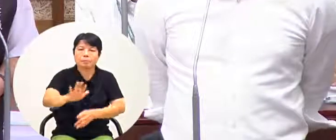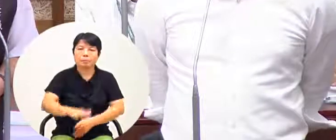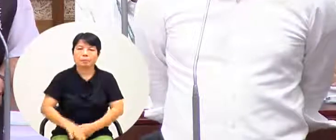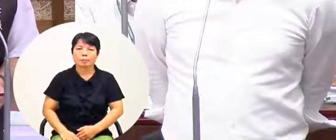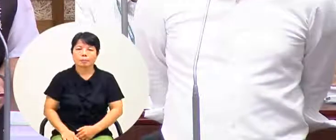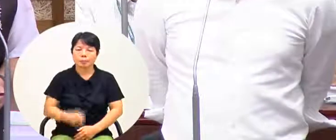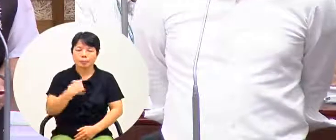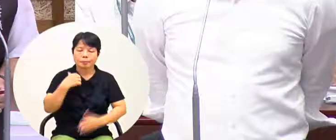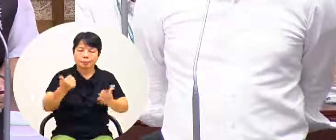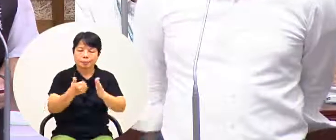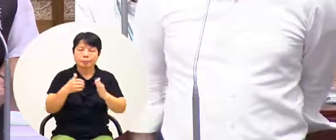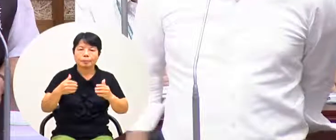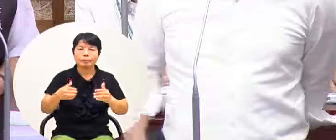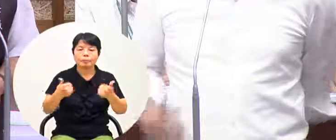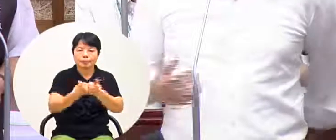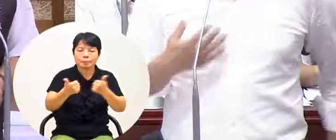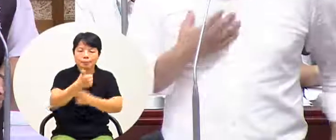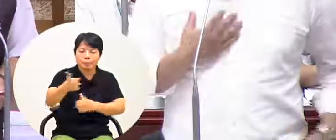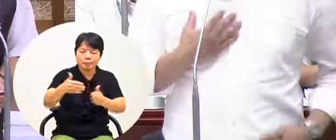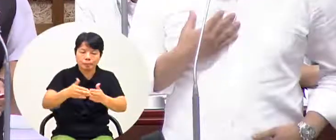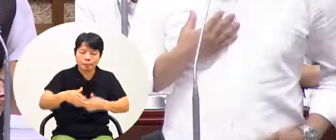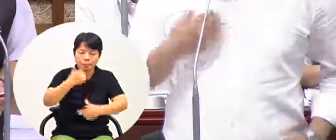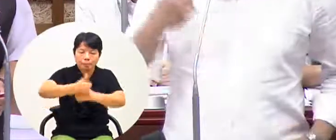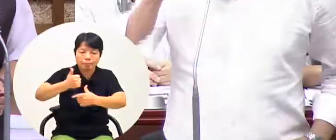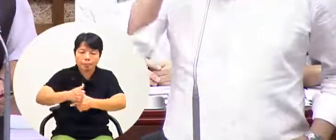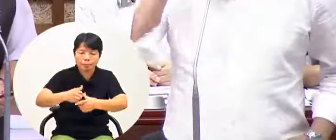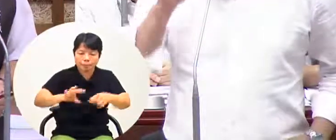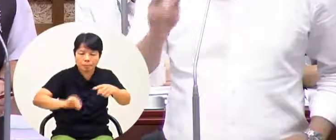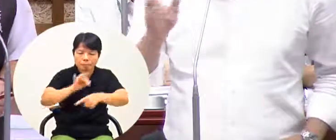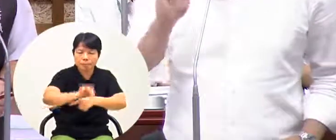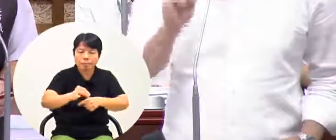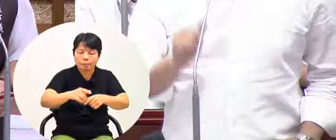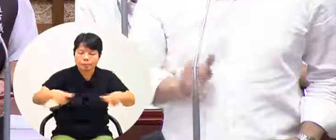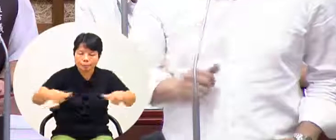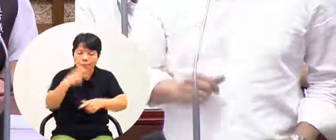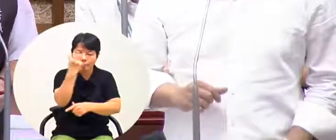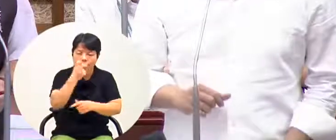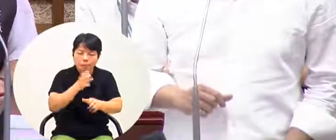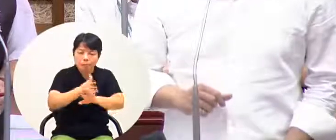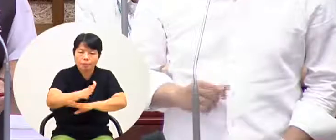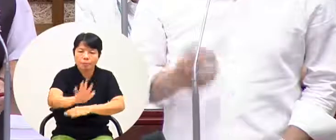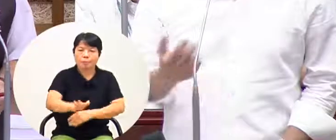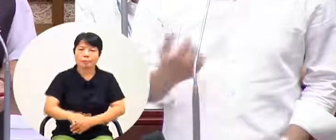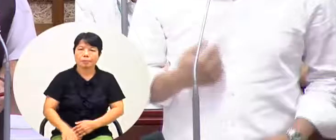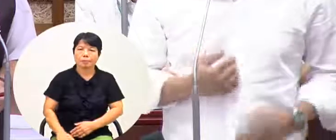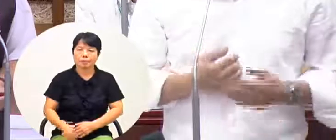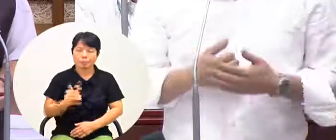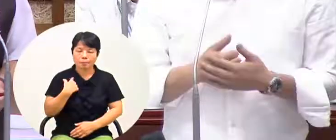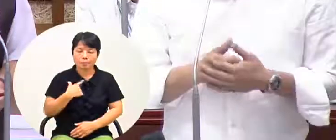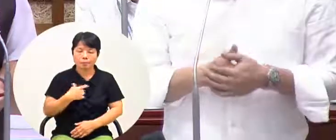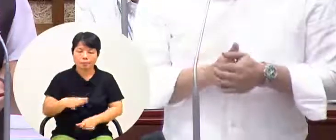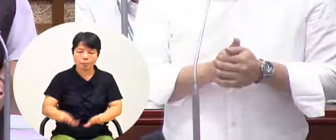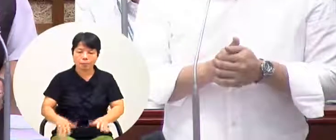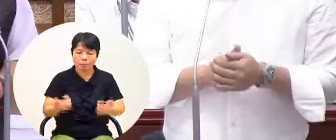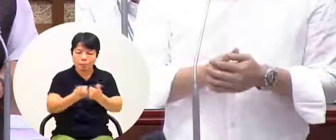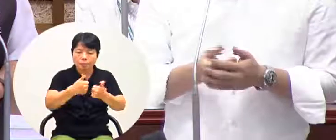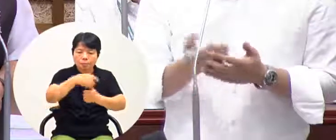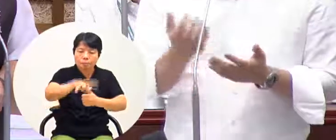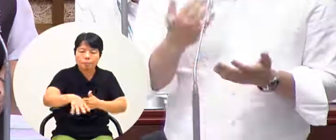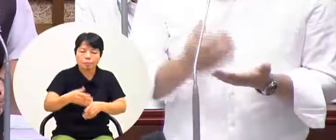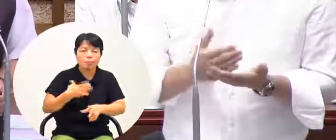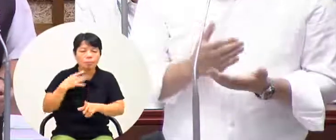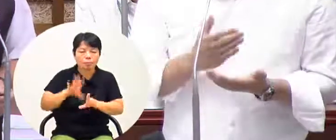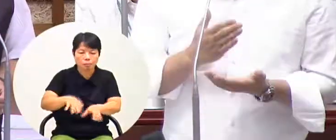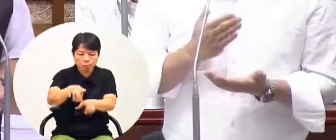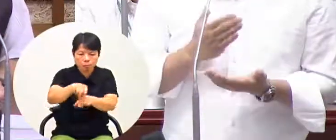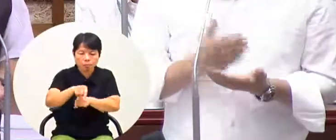建蔽率的这个检讨的部分，事实上我们有遵从议会的这个的一个指正，那